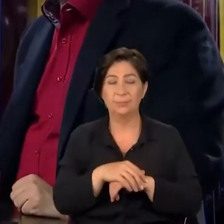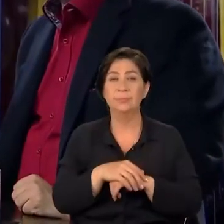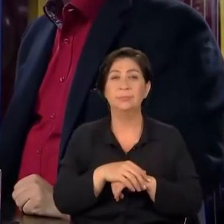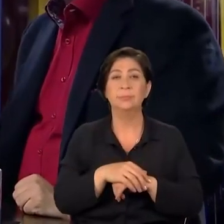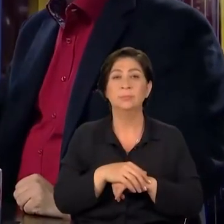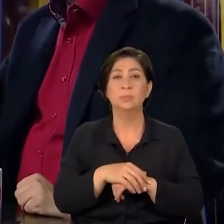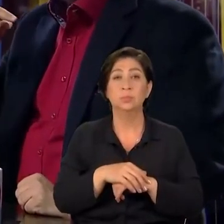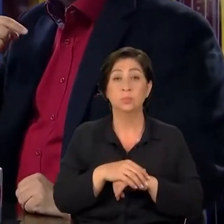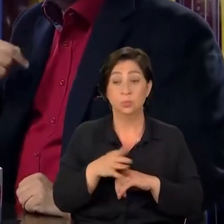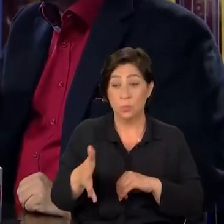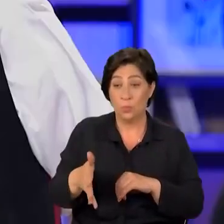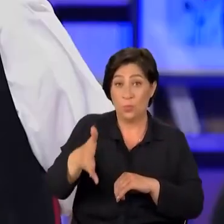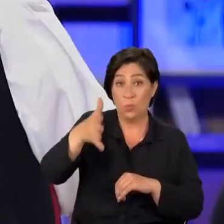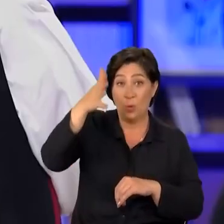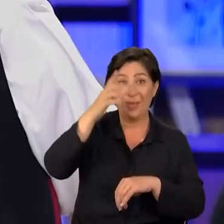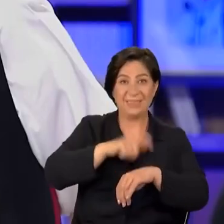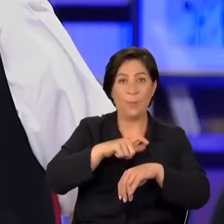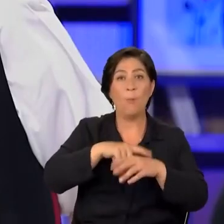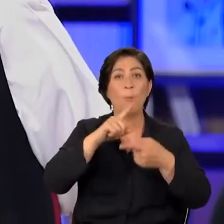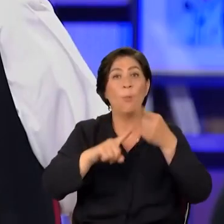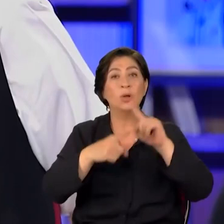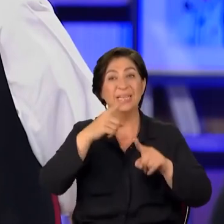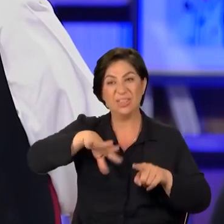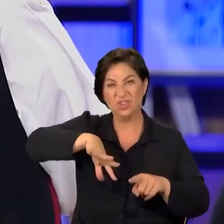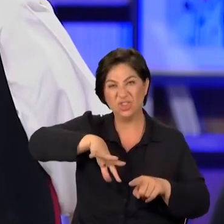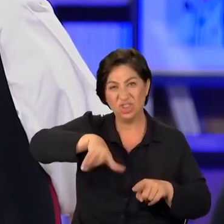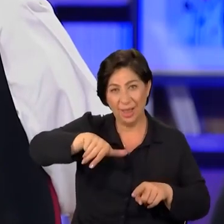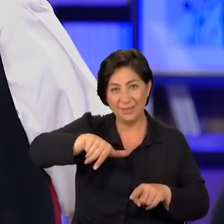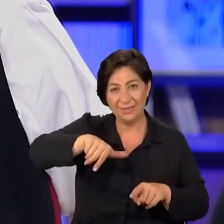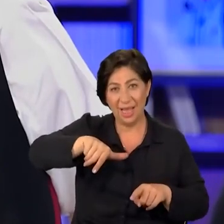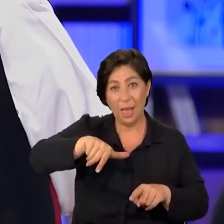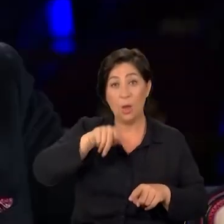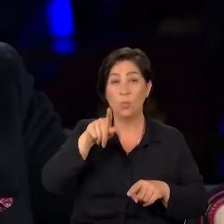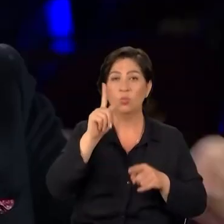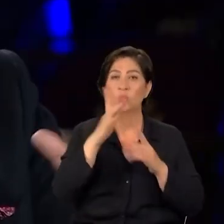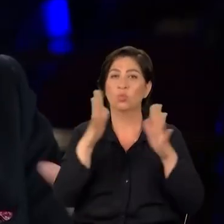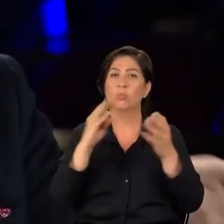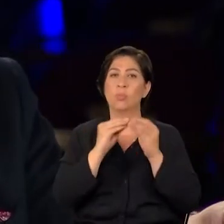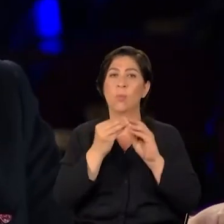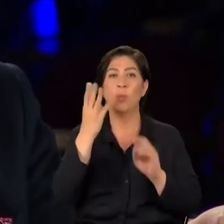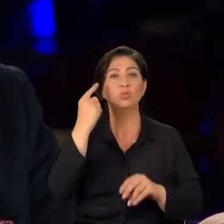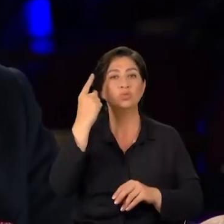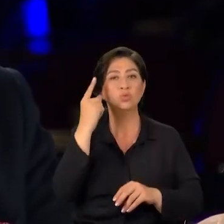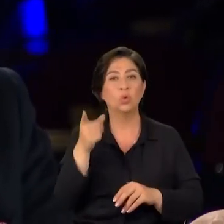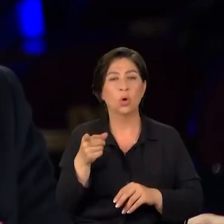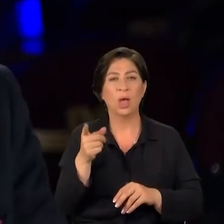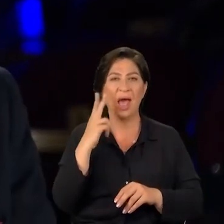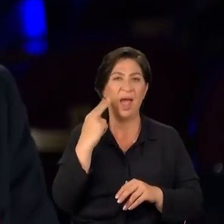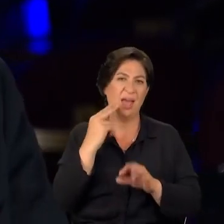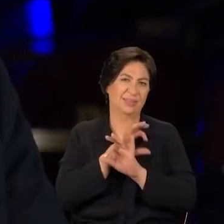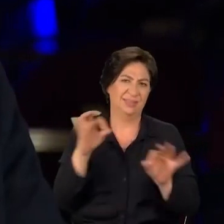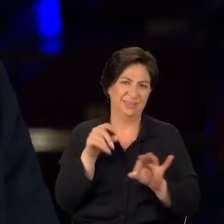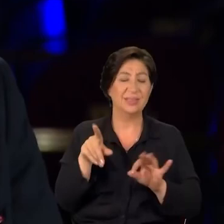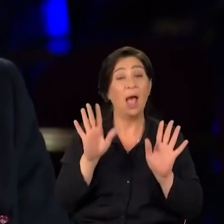İsveçliler büyüme zamanında politikacılar çalarsa bunun bir problem olduğunu düşünüyorlar.